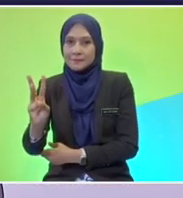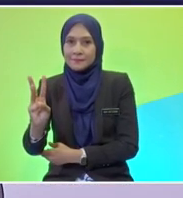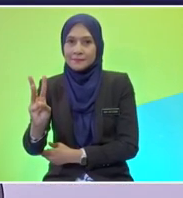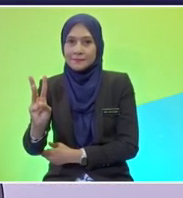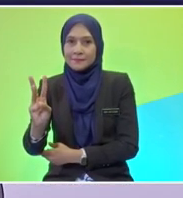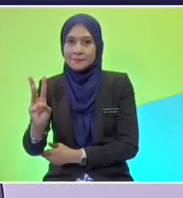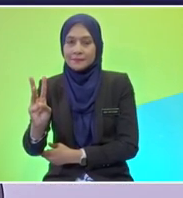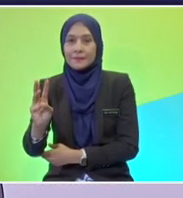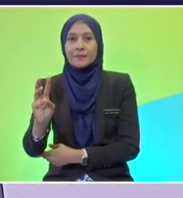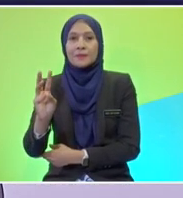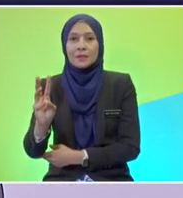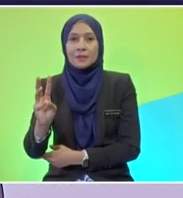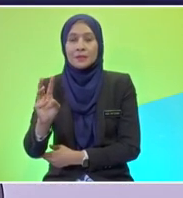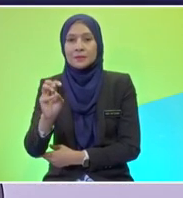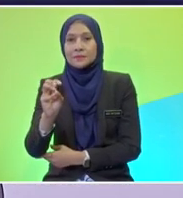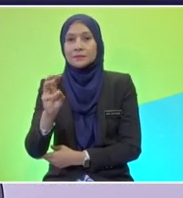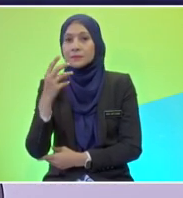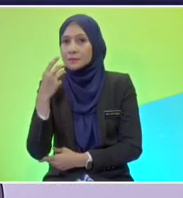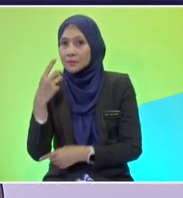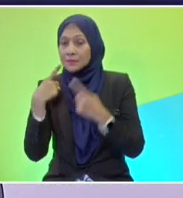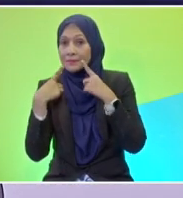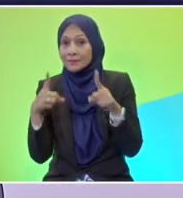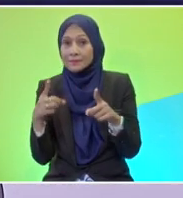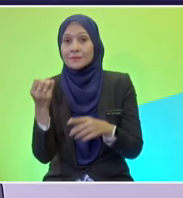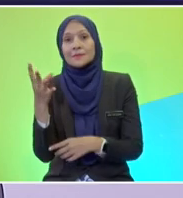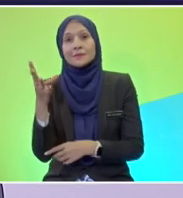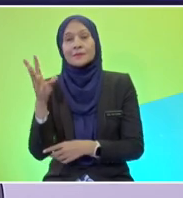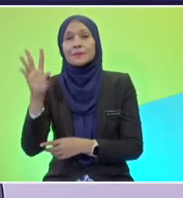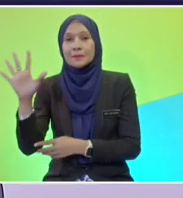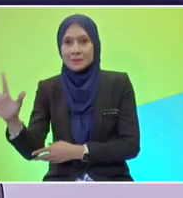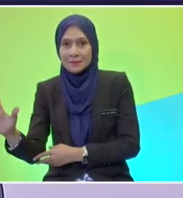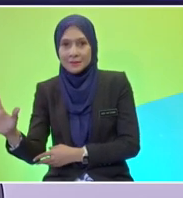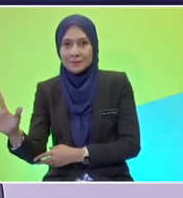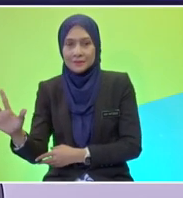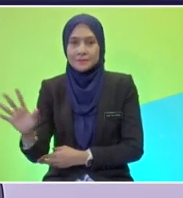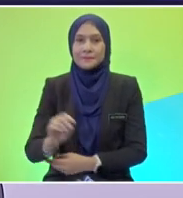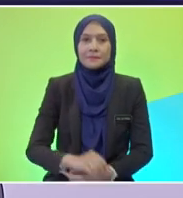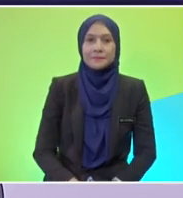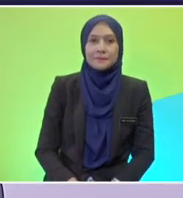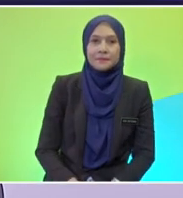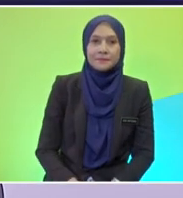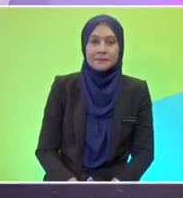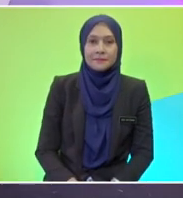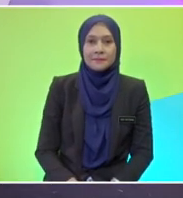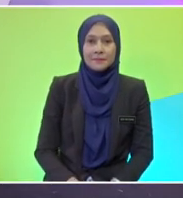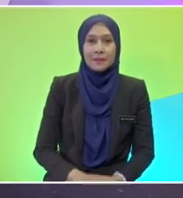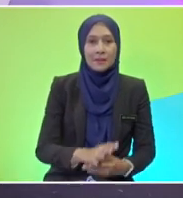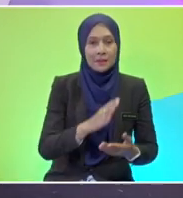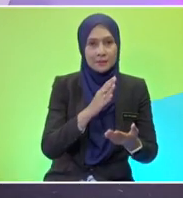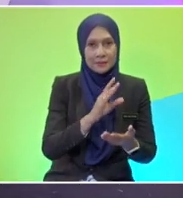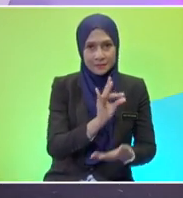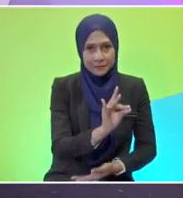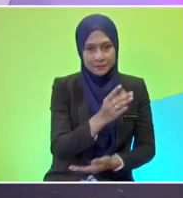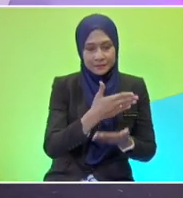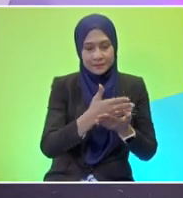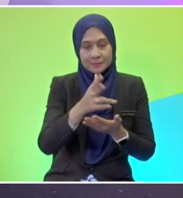yang kita lekat pada soal. Dan jawapannya berapa? 5. Betul. Cikgu, dan kita perlu ingat di sini ya